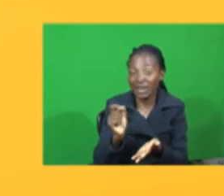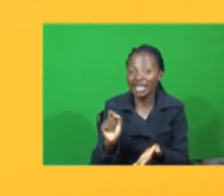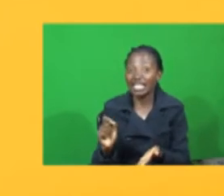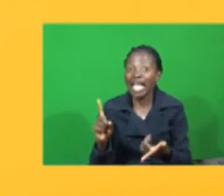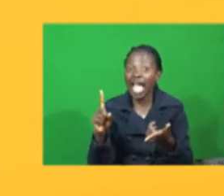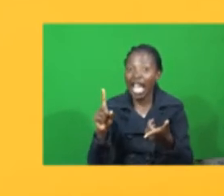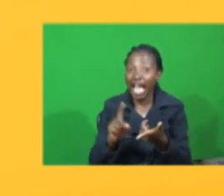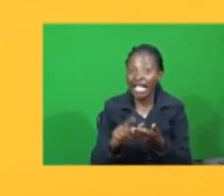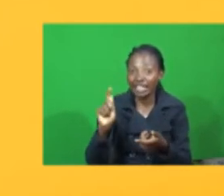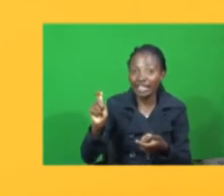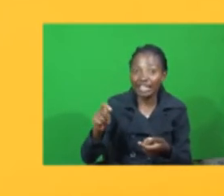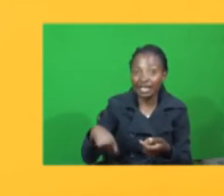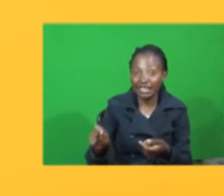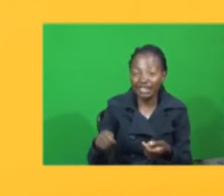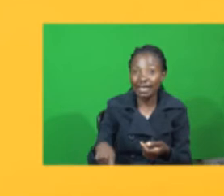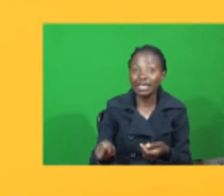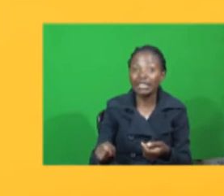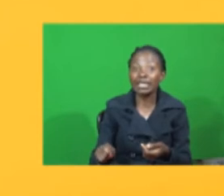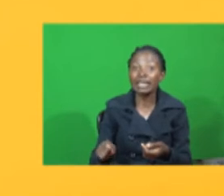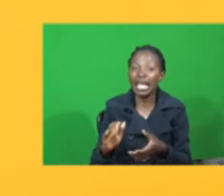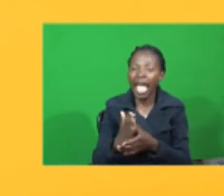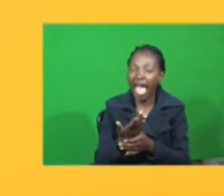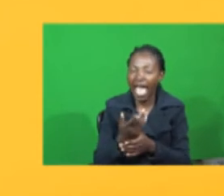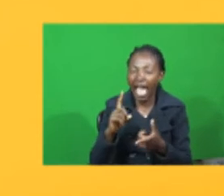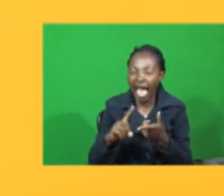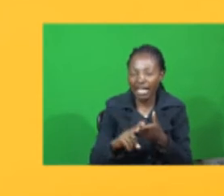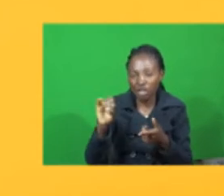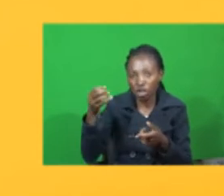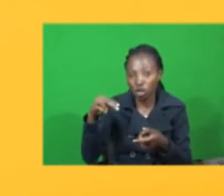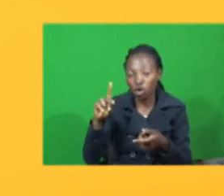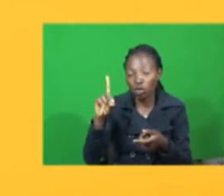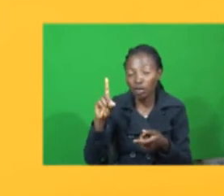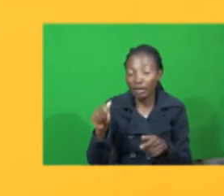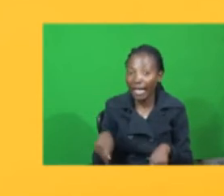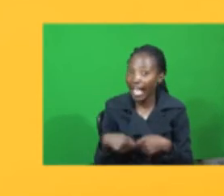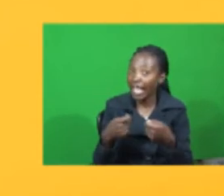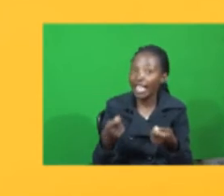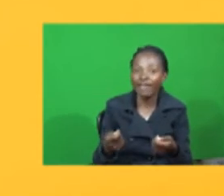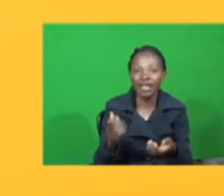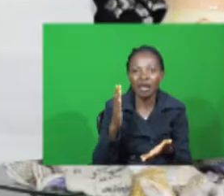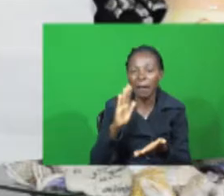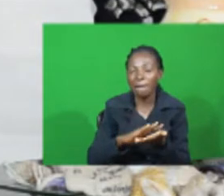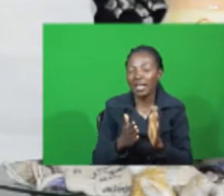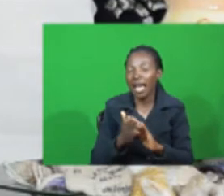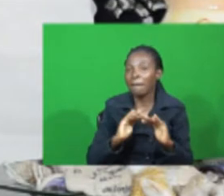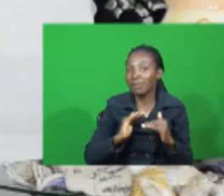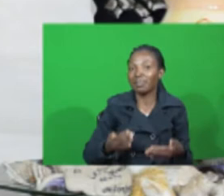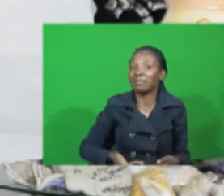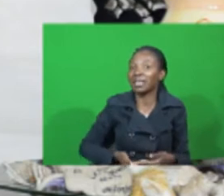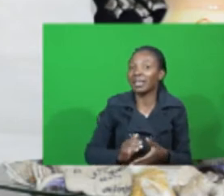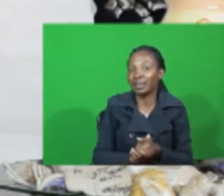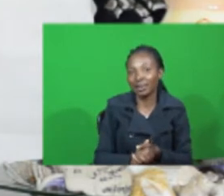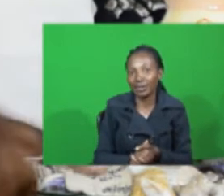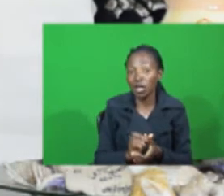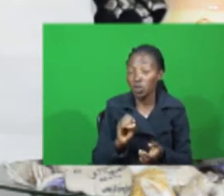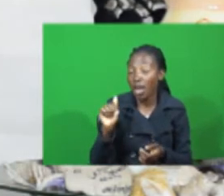netsvimbo yako iri paruoko rwako akamupa izvozvo akapinda kwaari akava nemimba naye right Judha